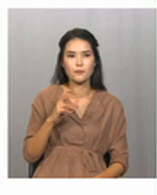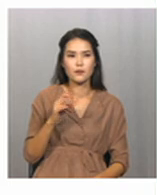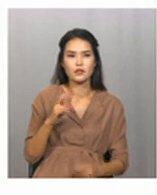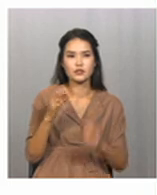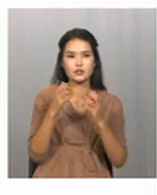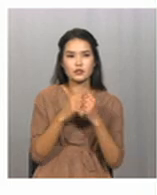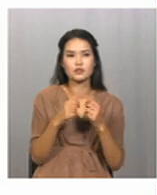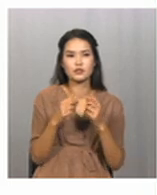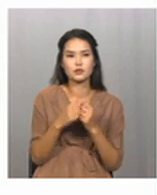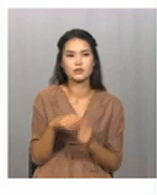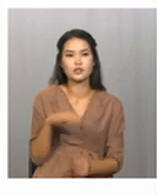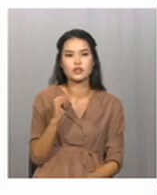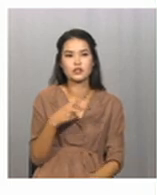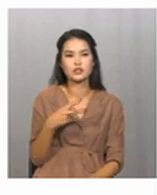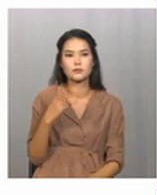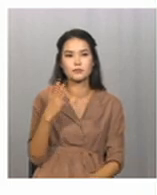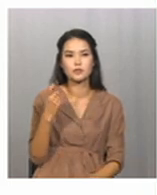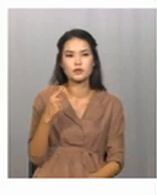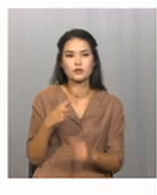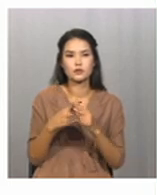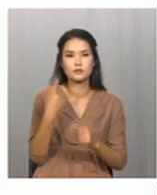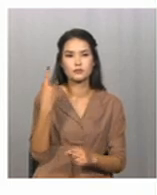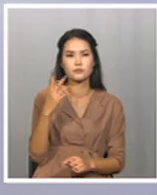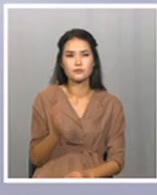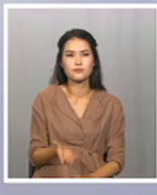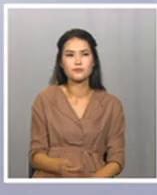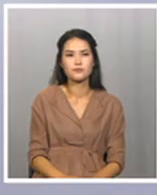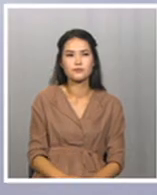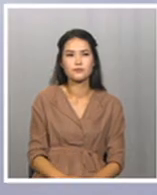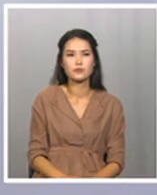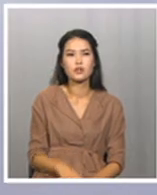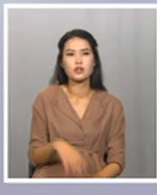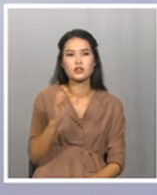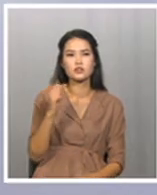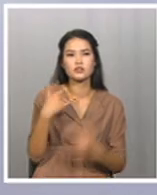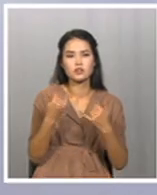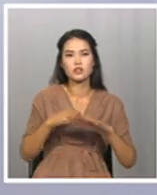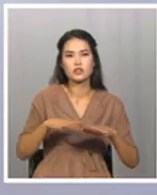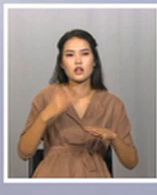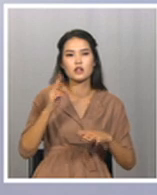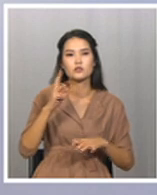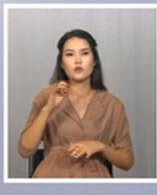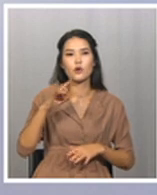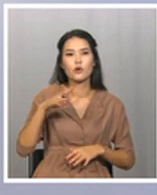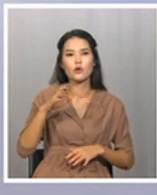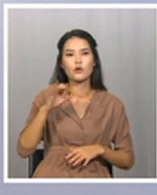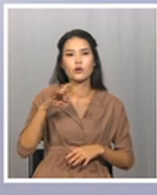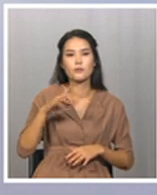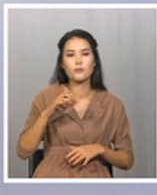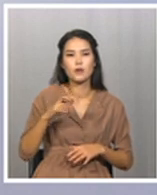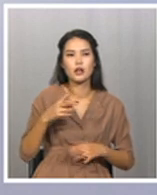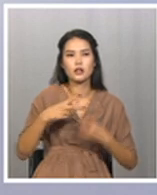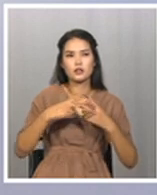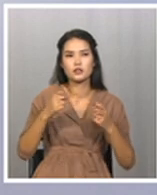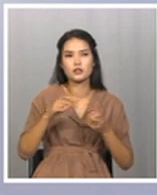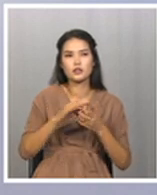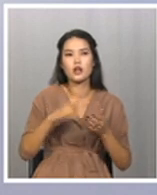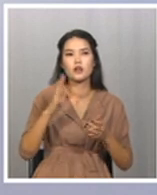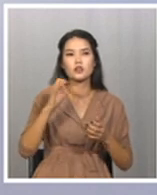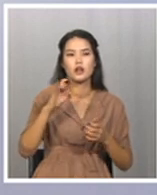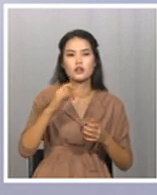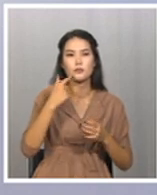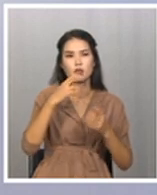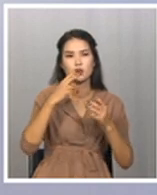теңдеуі y тең болады 5x қосылған 1-ге. Ал енді оқушылар, нормалдың теңдеуін жазу үшін, яғни жанаманың бұрыштық коэффициенті